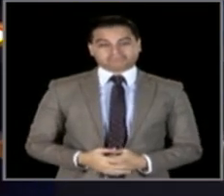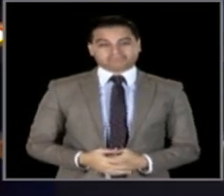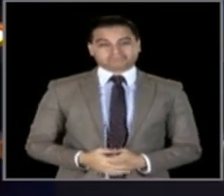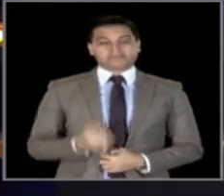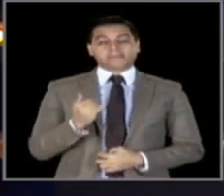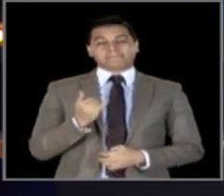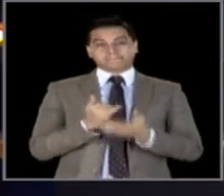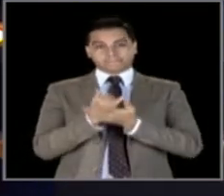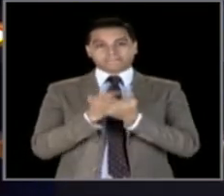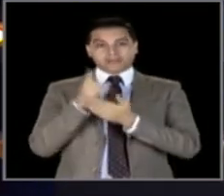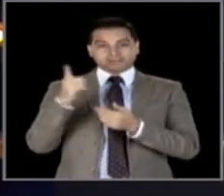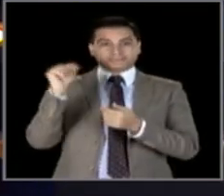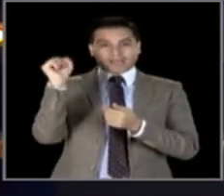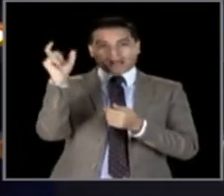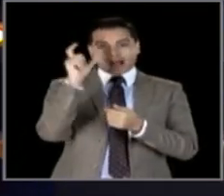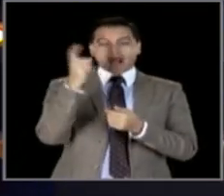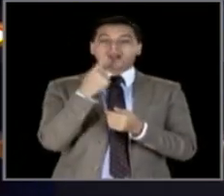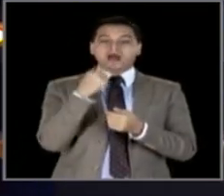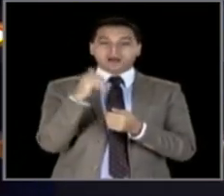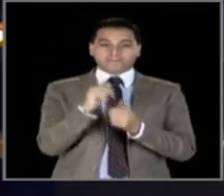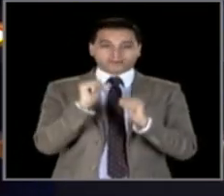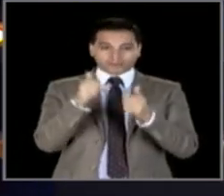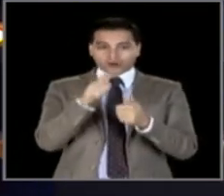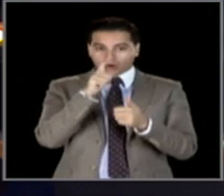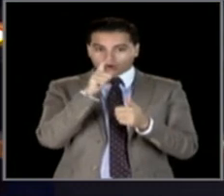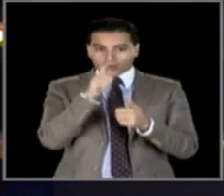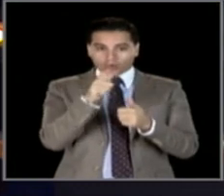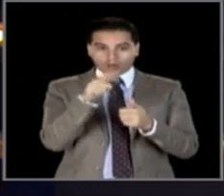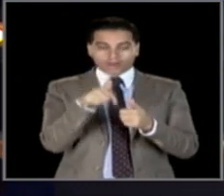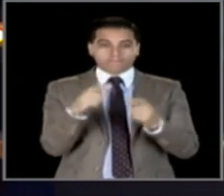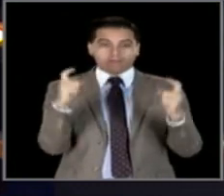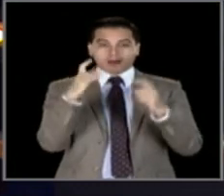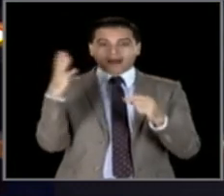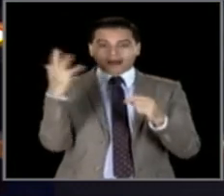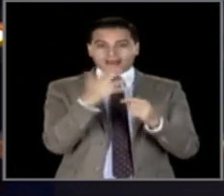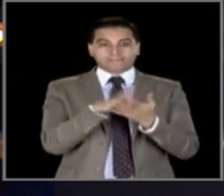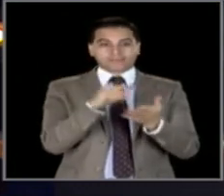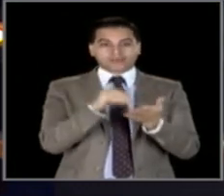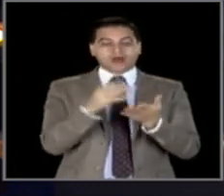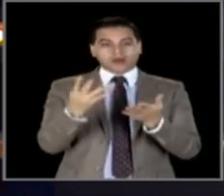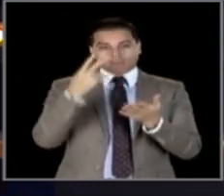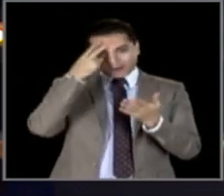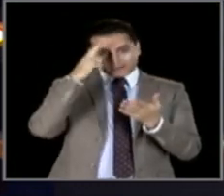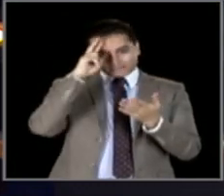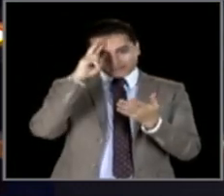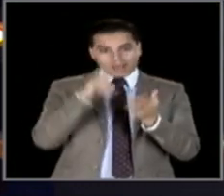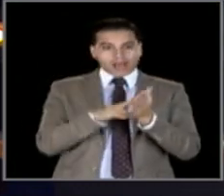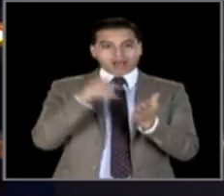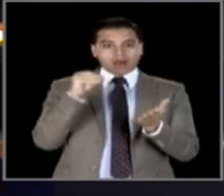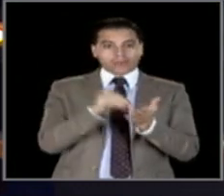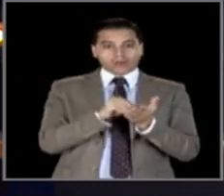هيمثل مدرسة الهلال الأحمر الرسمية للغات في مباراة النهاردة 8 طلاب، هيبتدي منهم 4، وأول واحدة